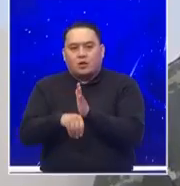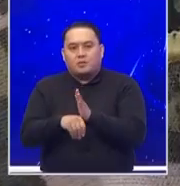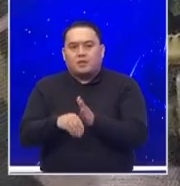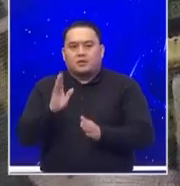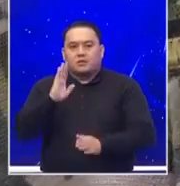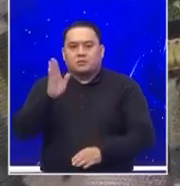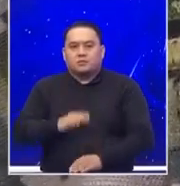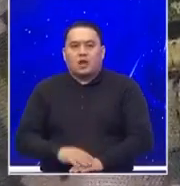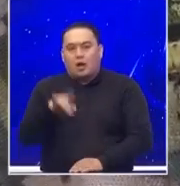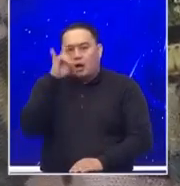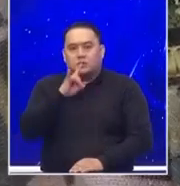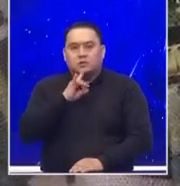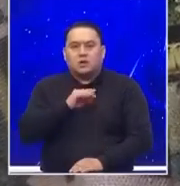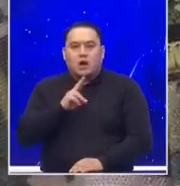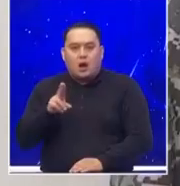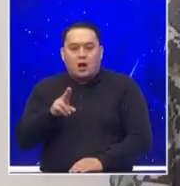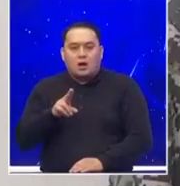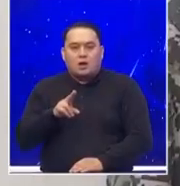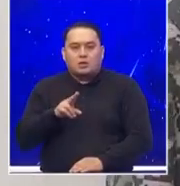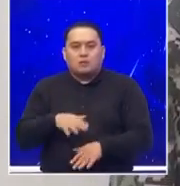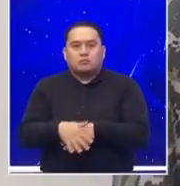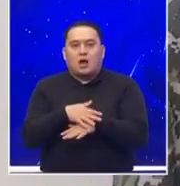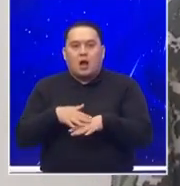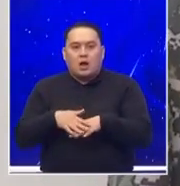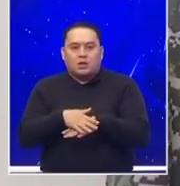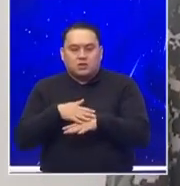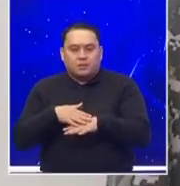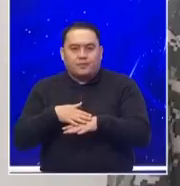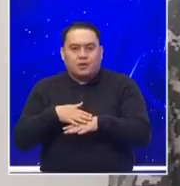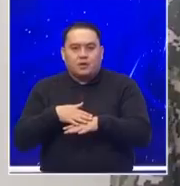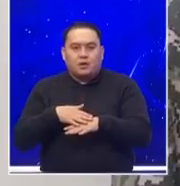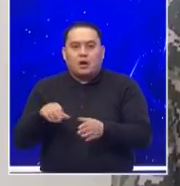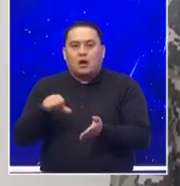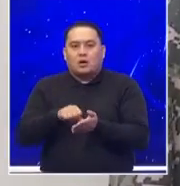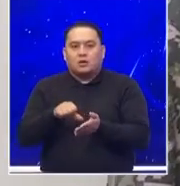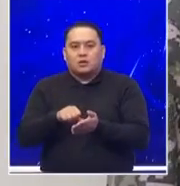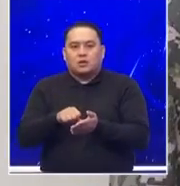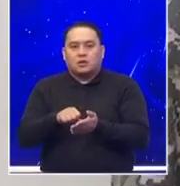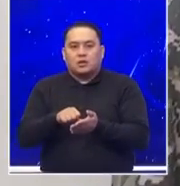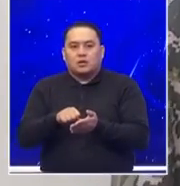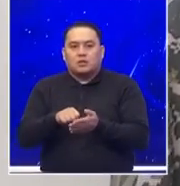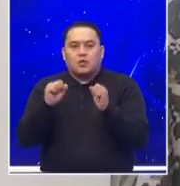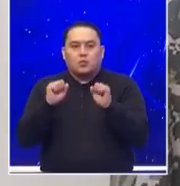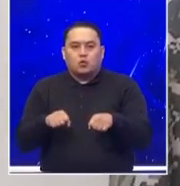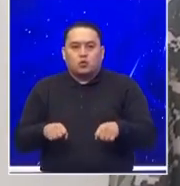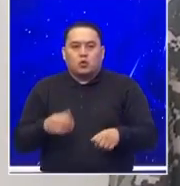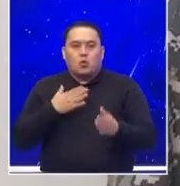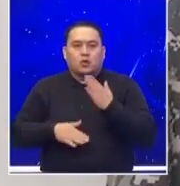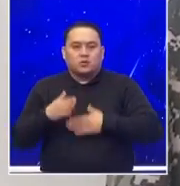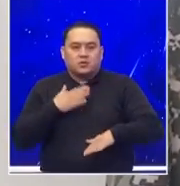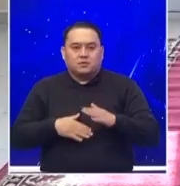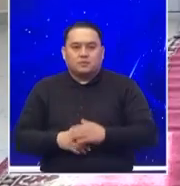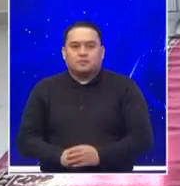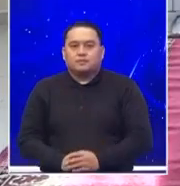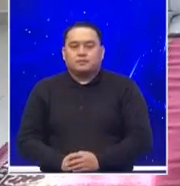партияға береміз. Қазақстан Республикасының мәжіліс, парламент мәжілісінің сайлауына қатысуға мүмкіншілік алғаныма өте